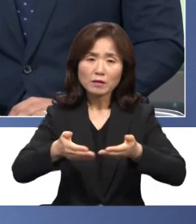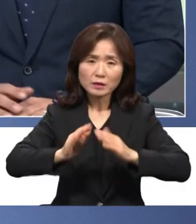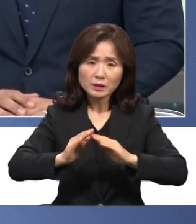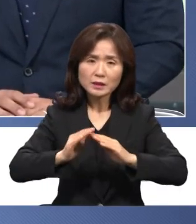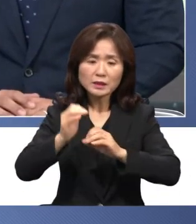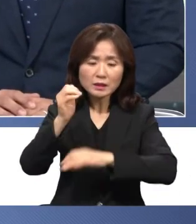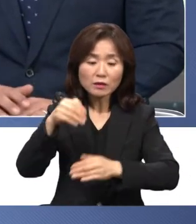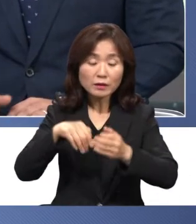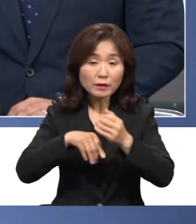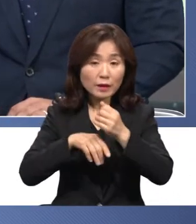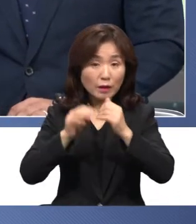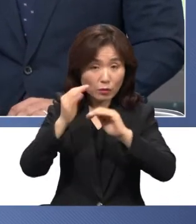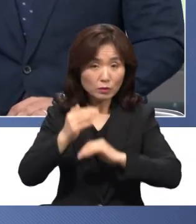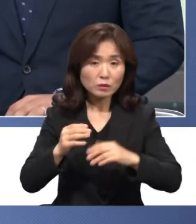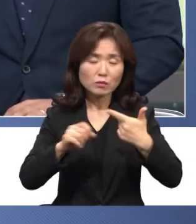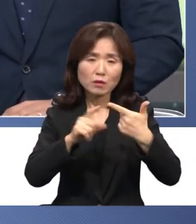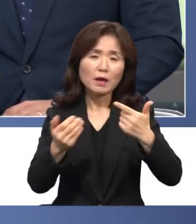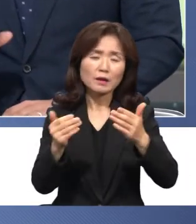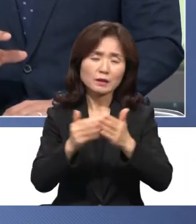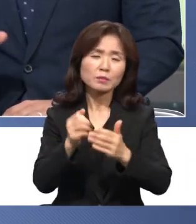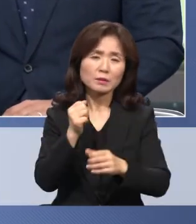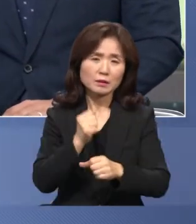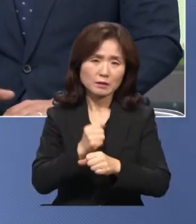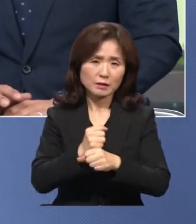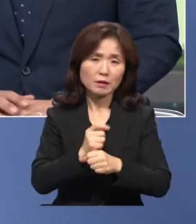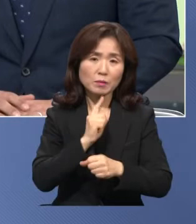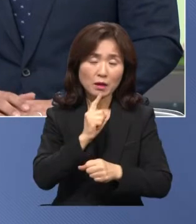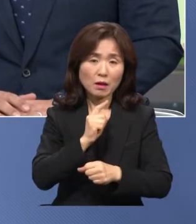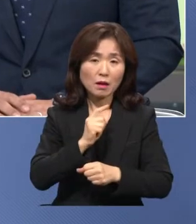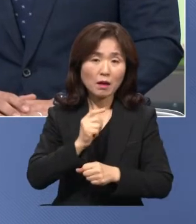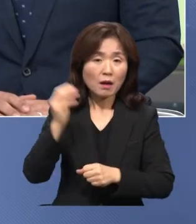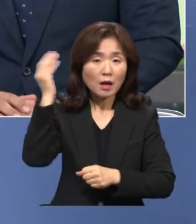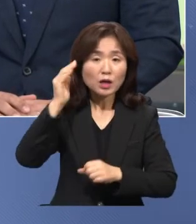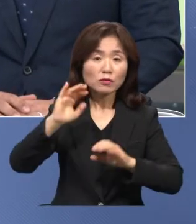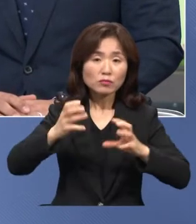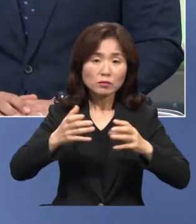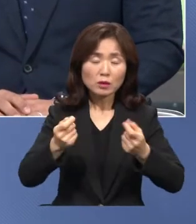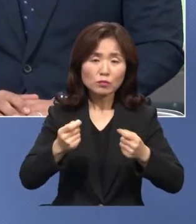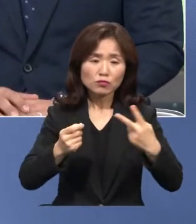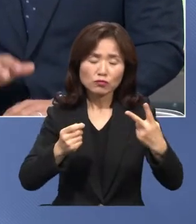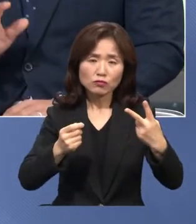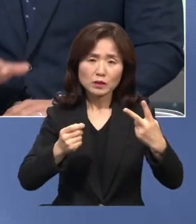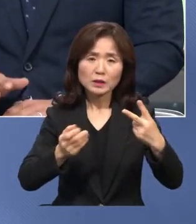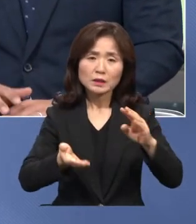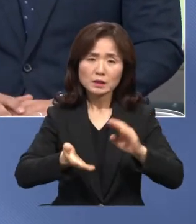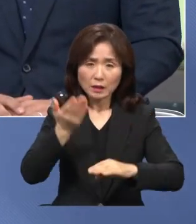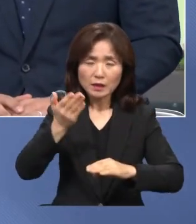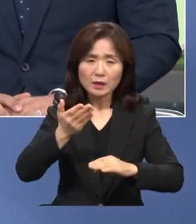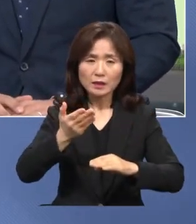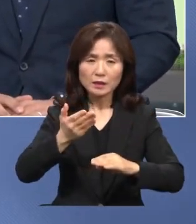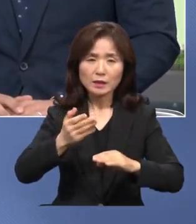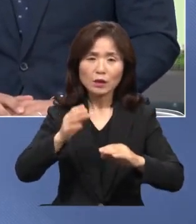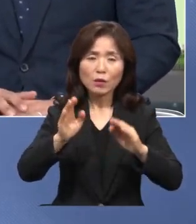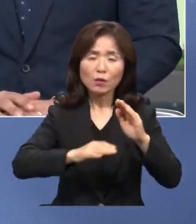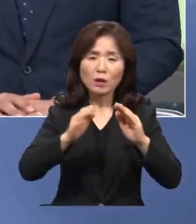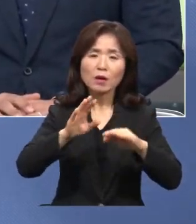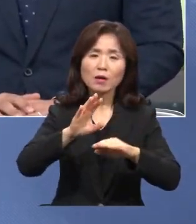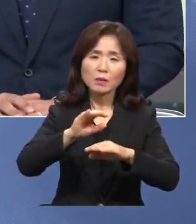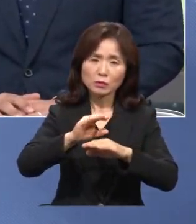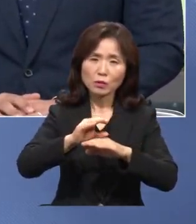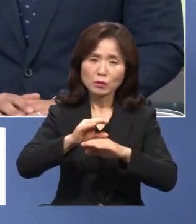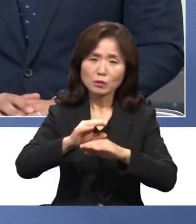마련하겠다 고 밝혔는데요 한국처럼 2개 이상의 공영방송 시스템을 운영하는 독일에서 쓰고 있는 방식입니다 예 또 해외